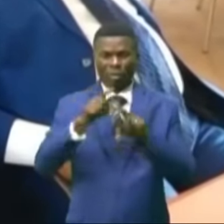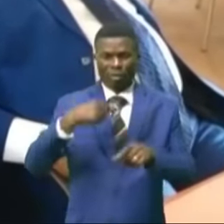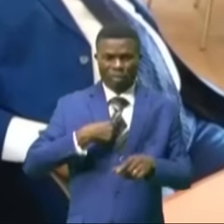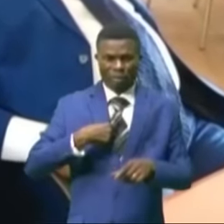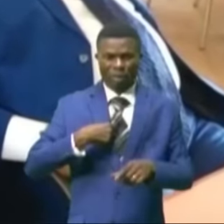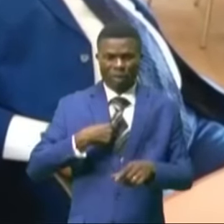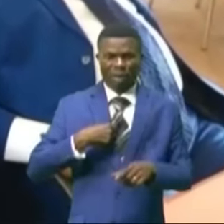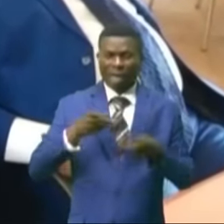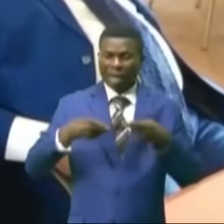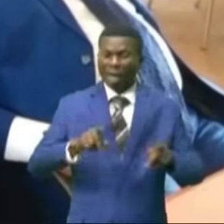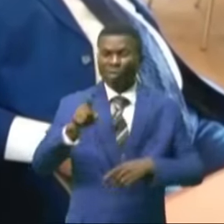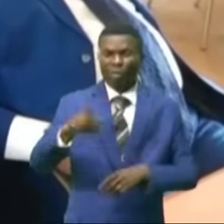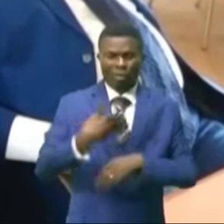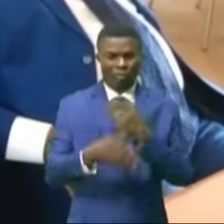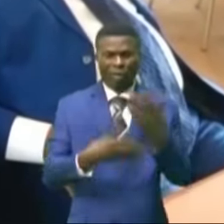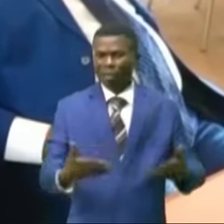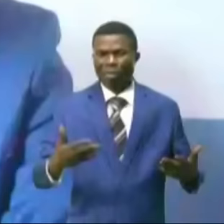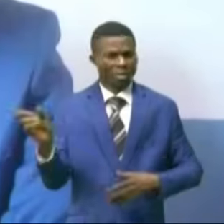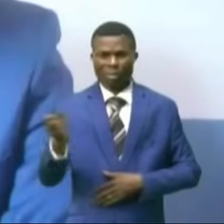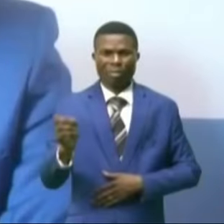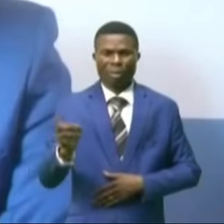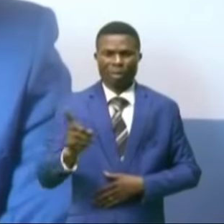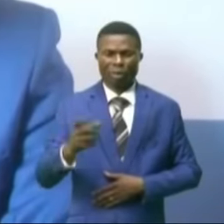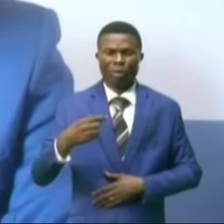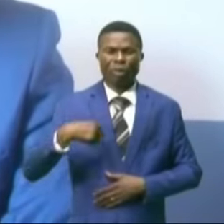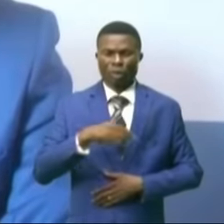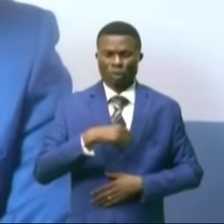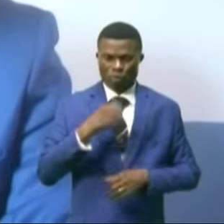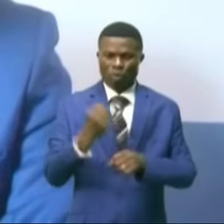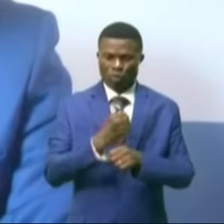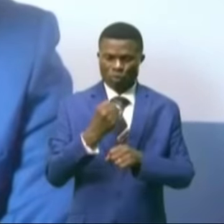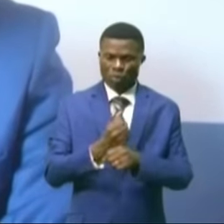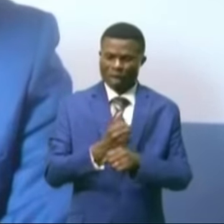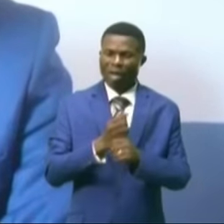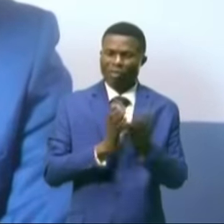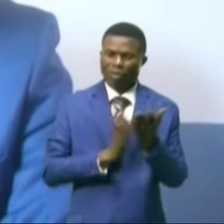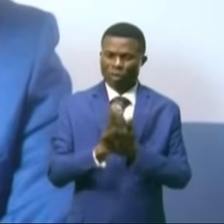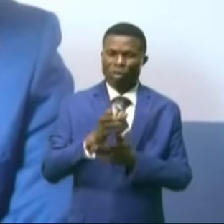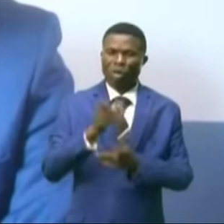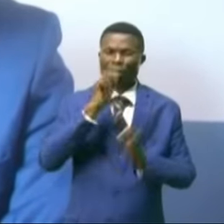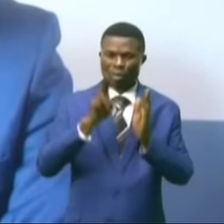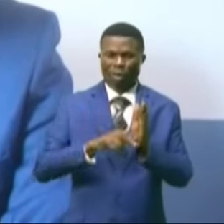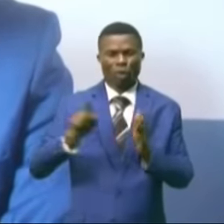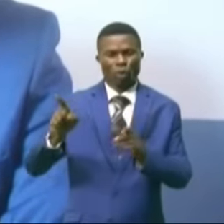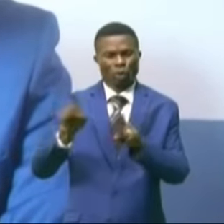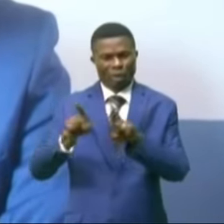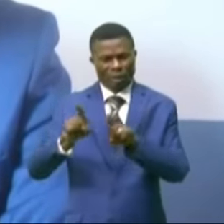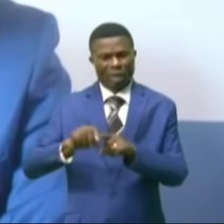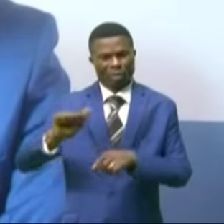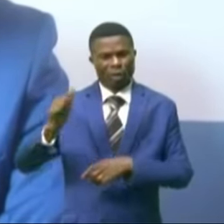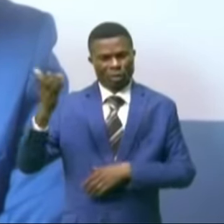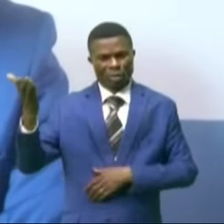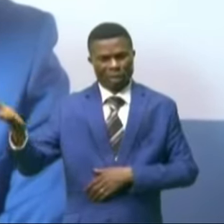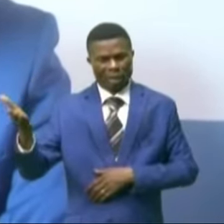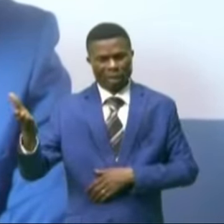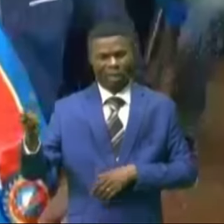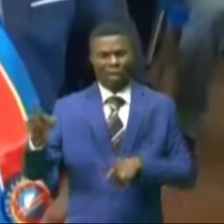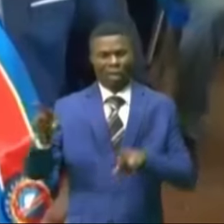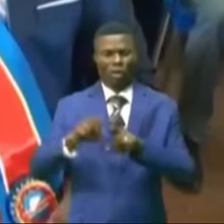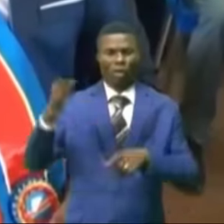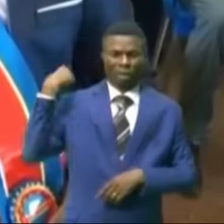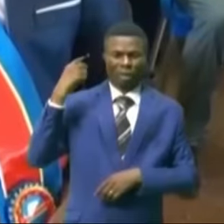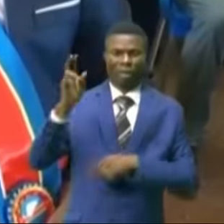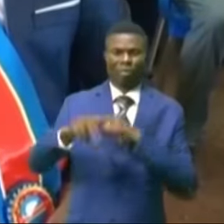pour que n'importe quoi puisse se faire. Nous allons jouer notre rôle parlementaire. Lui jouera son rôle d'exécutif.